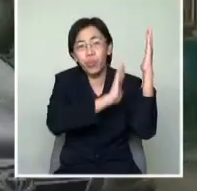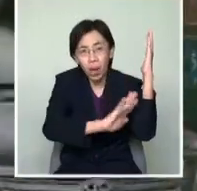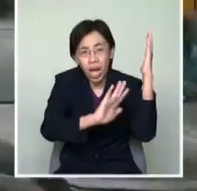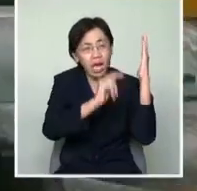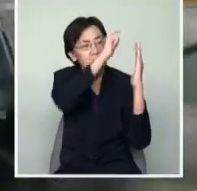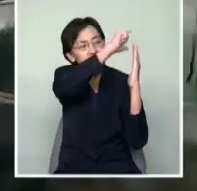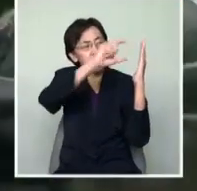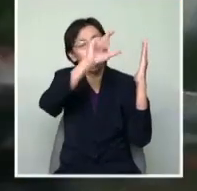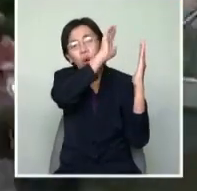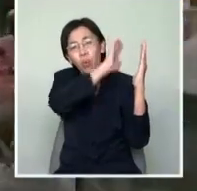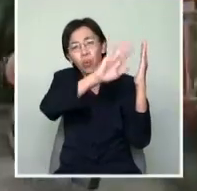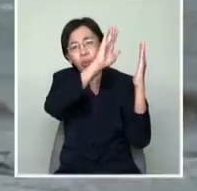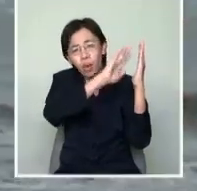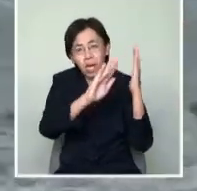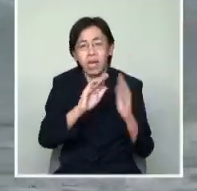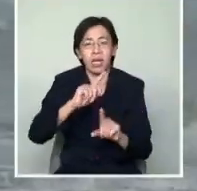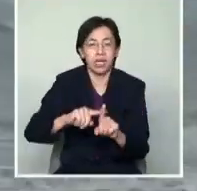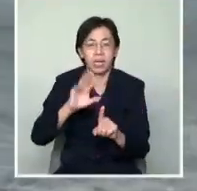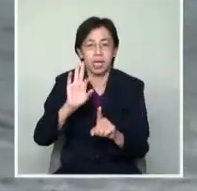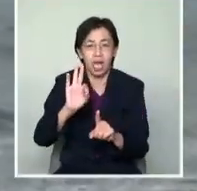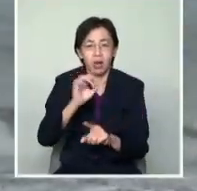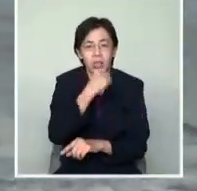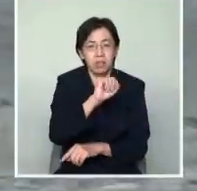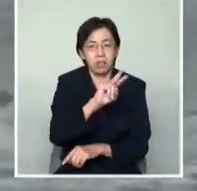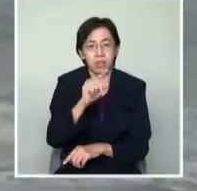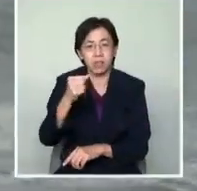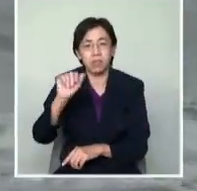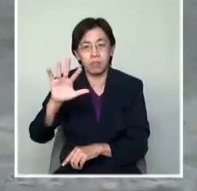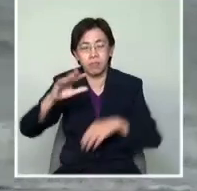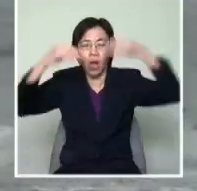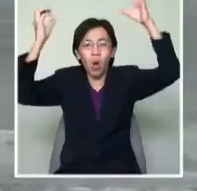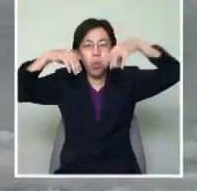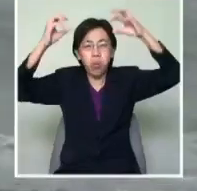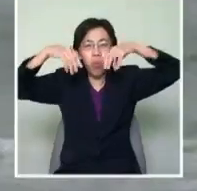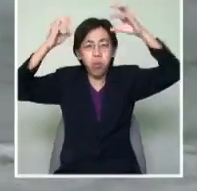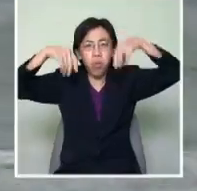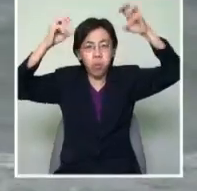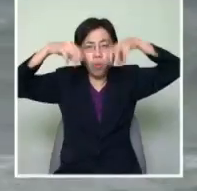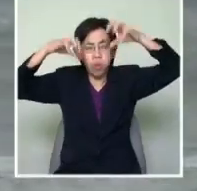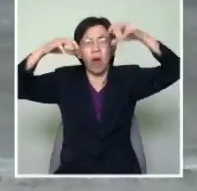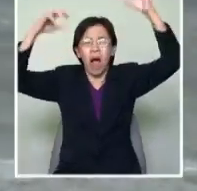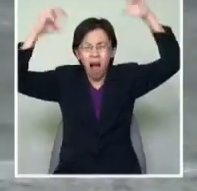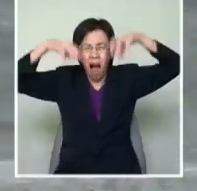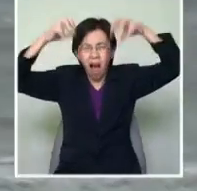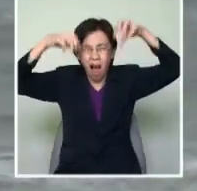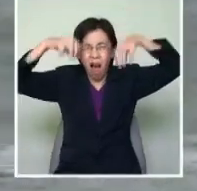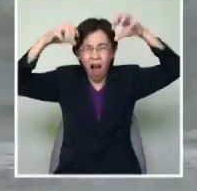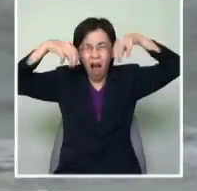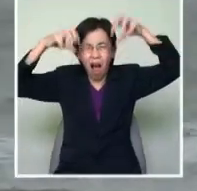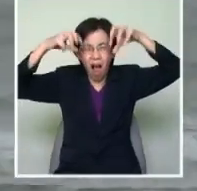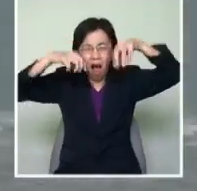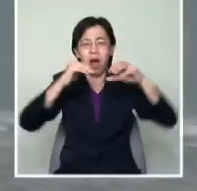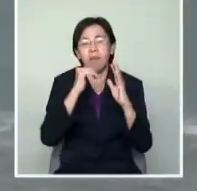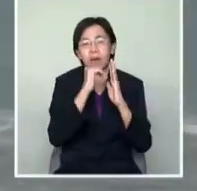ให้ตั้งแต่วันที่12ถึง15กันยายนประเทศไทยจะมีฝนตกอย่างต่อเนื่อง และจะมีฝนตกหนักบางแห่งบริเวณภาคเห